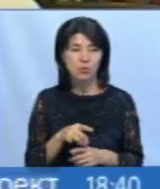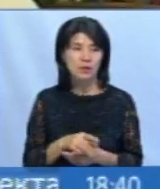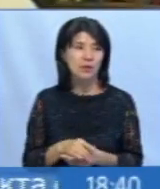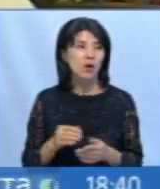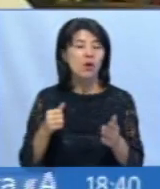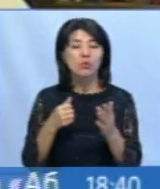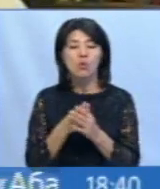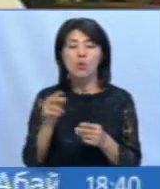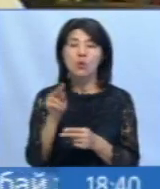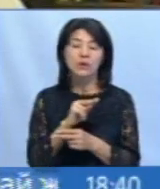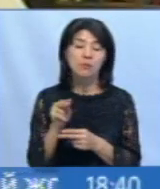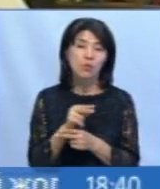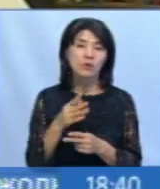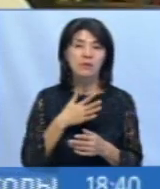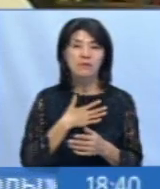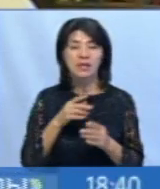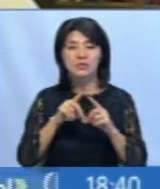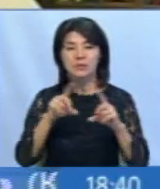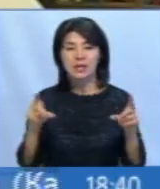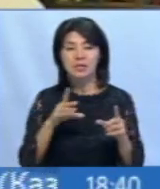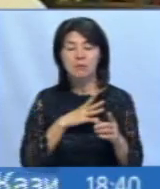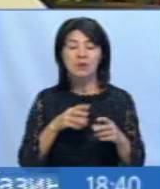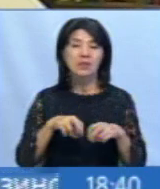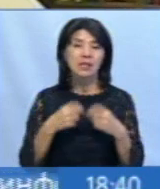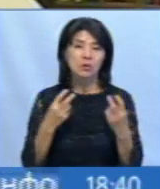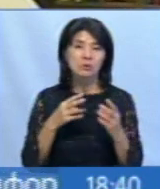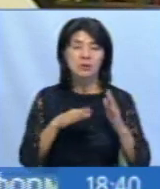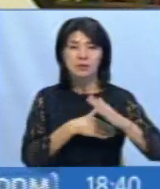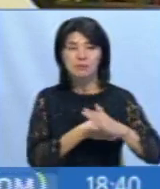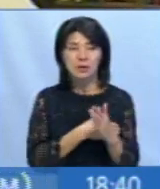в нашем здании был нарушен температурный режим.